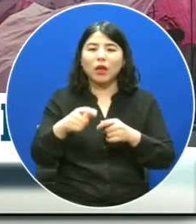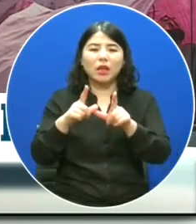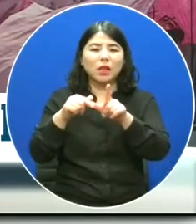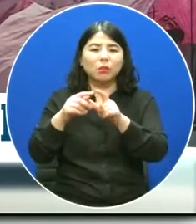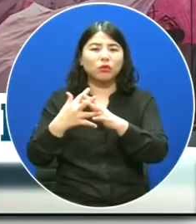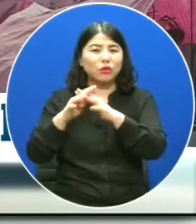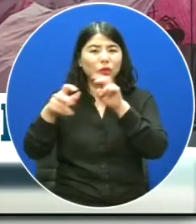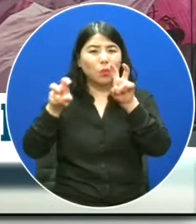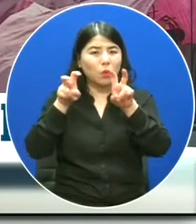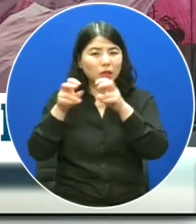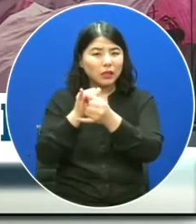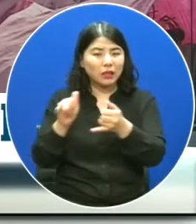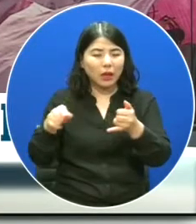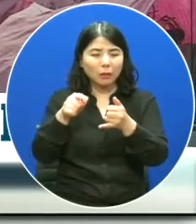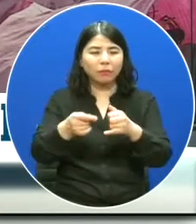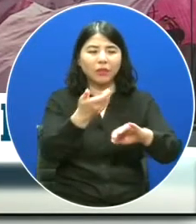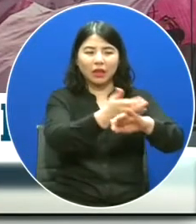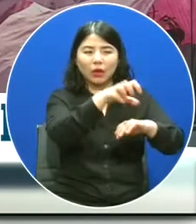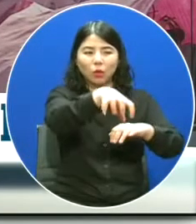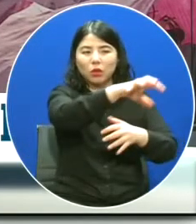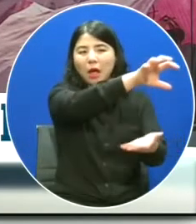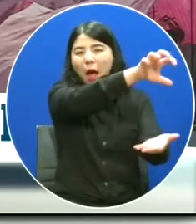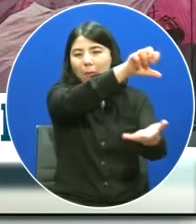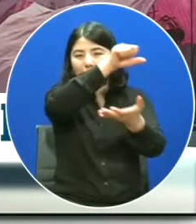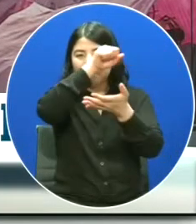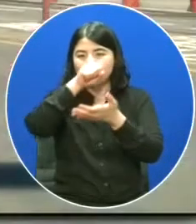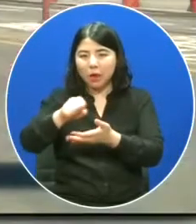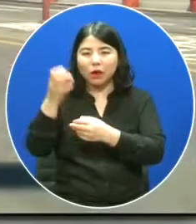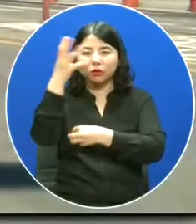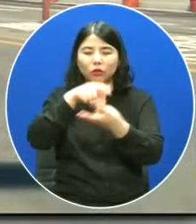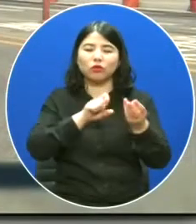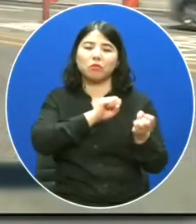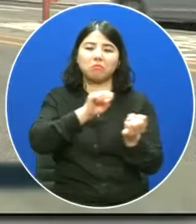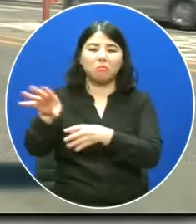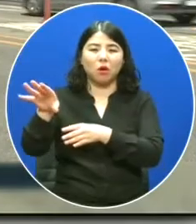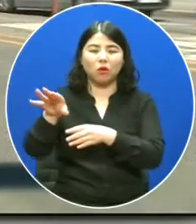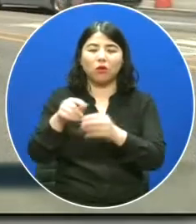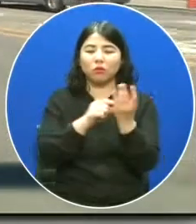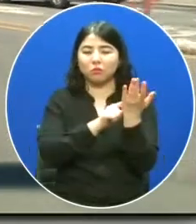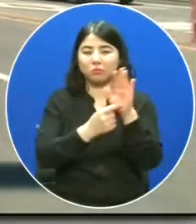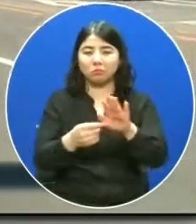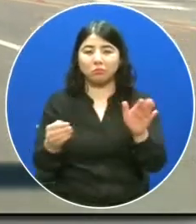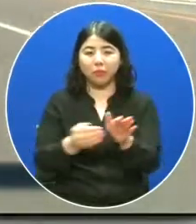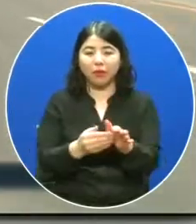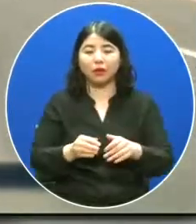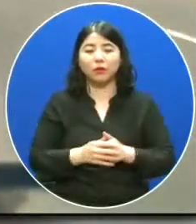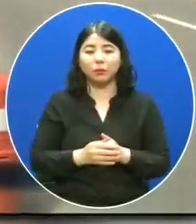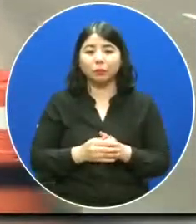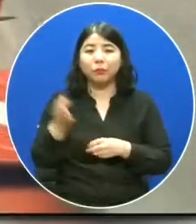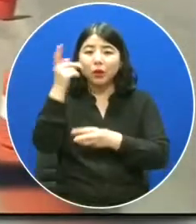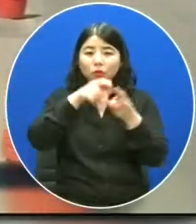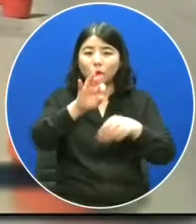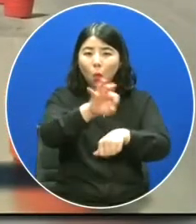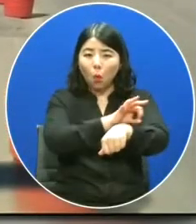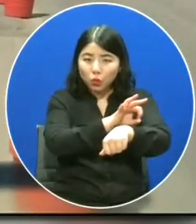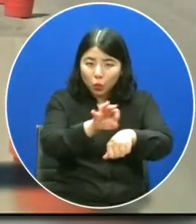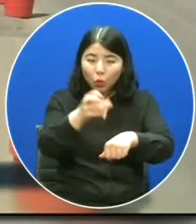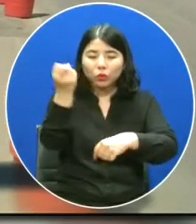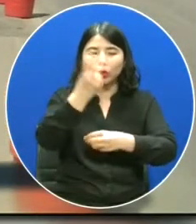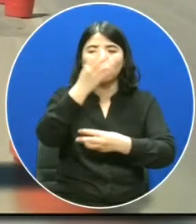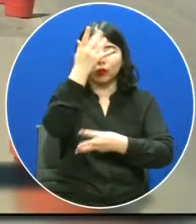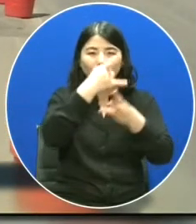건설업자들이 타지에서 배출된 공사 폐기물을 청주에 버리고 있다는 소식을 전했습니다. 청주